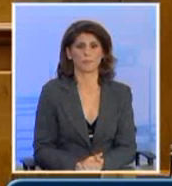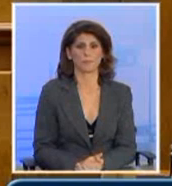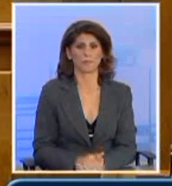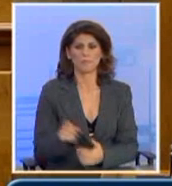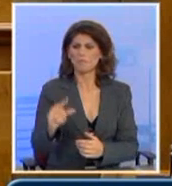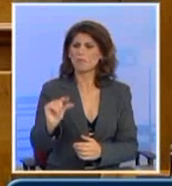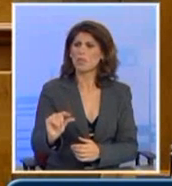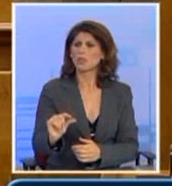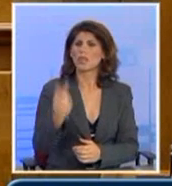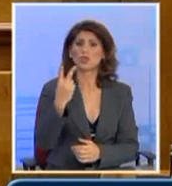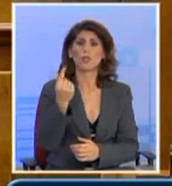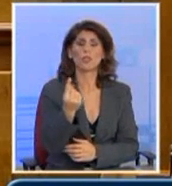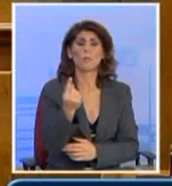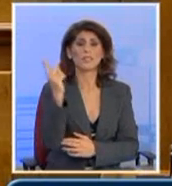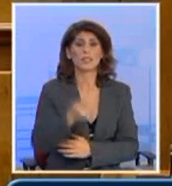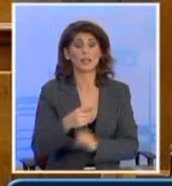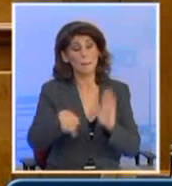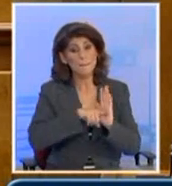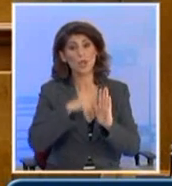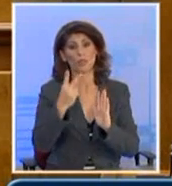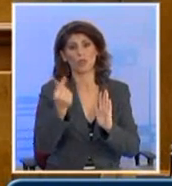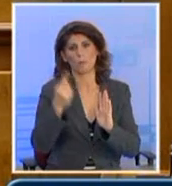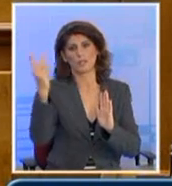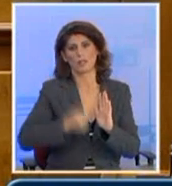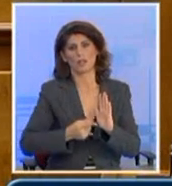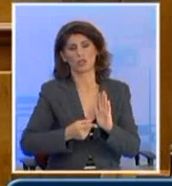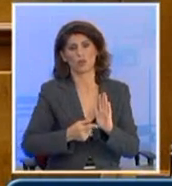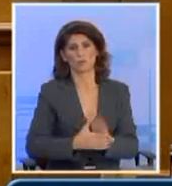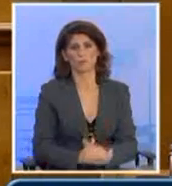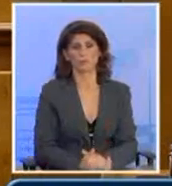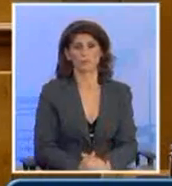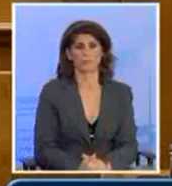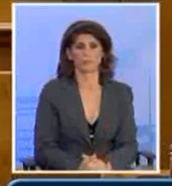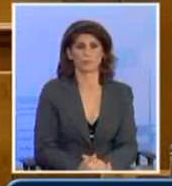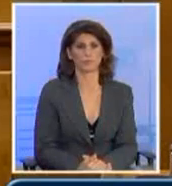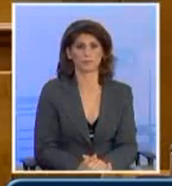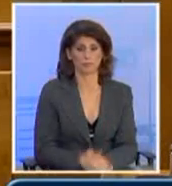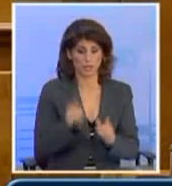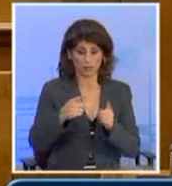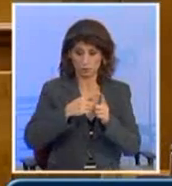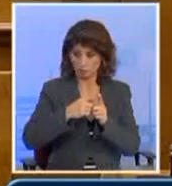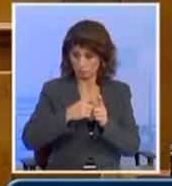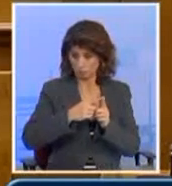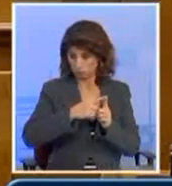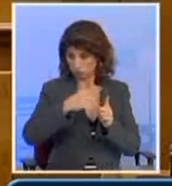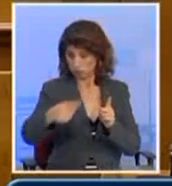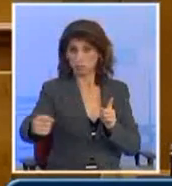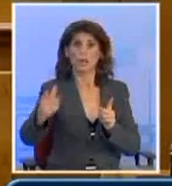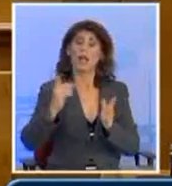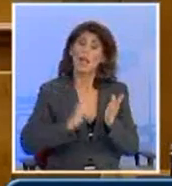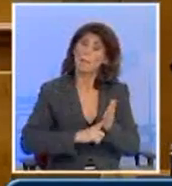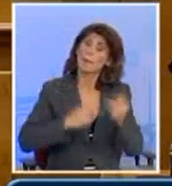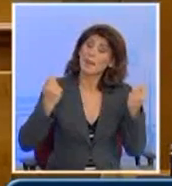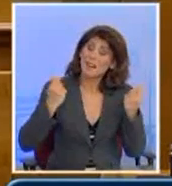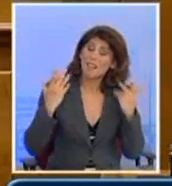Κάτι κοντά στο 2,5%, στο μείον 2,5%. Αυτό λοιπόν, όπως είπα, θα έπρεπε να γίνει ούτως ή